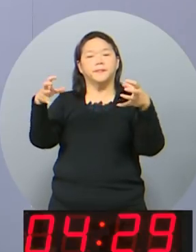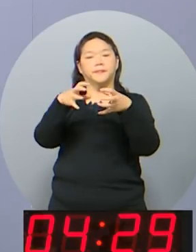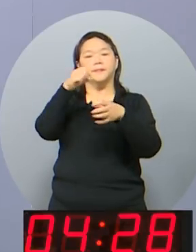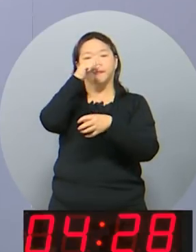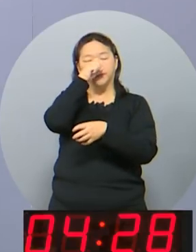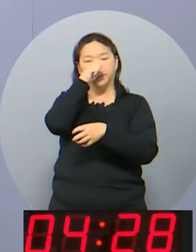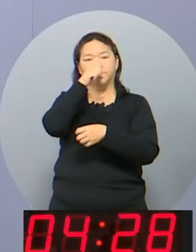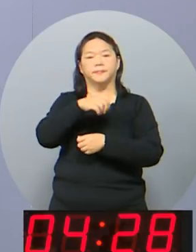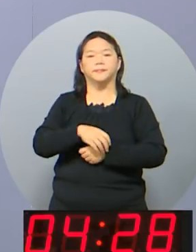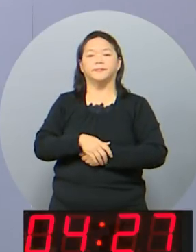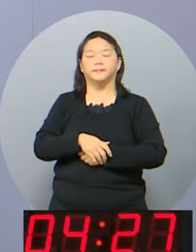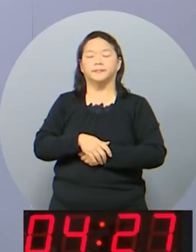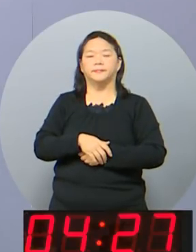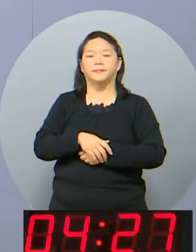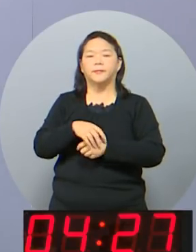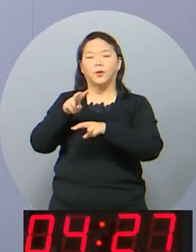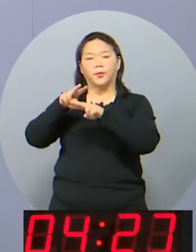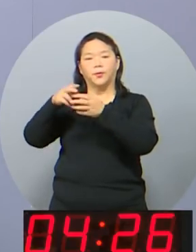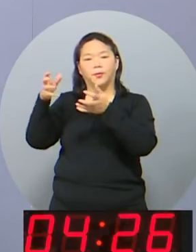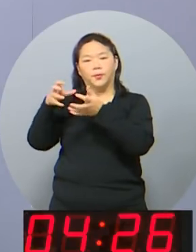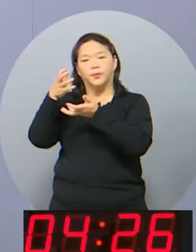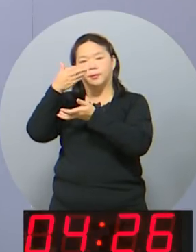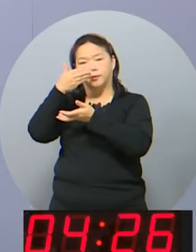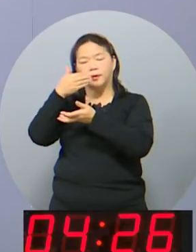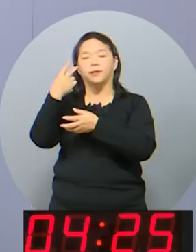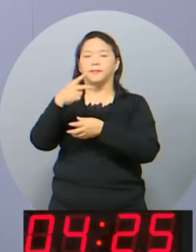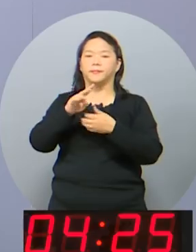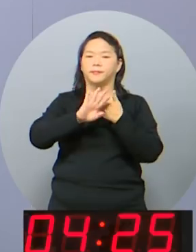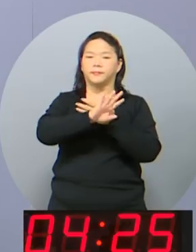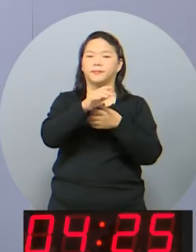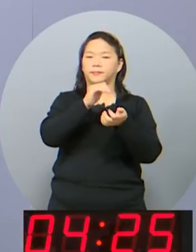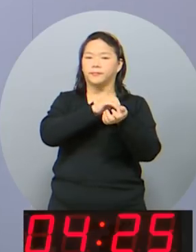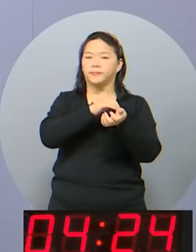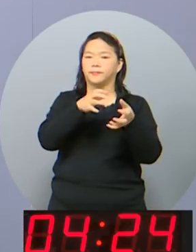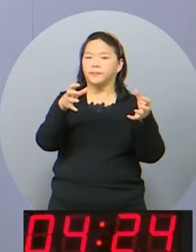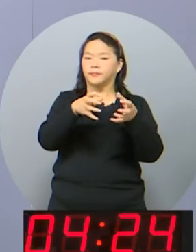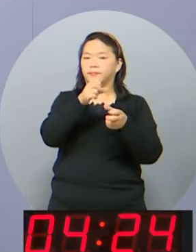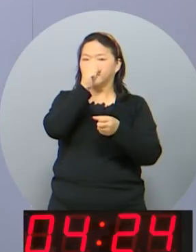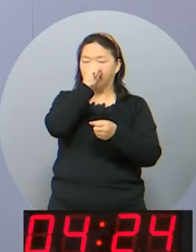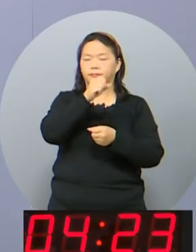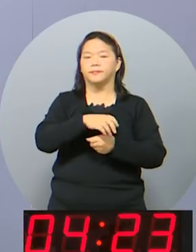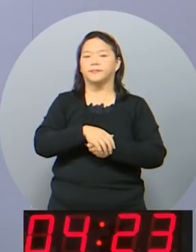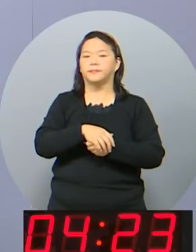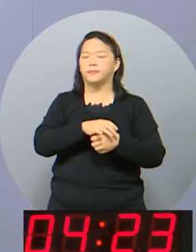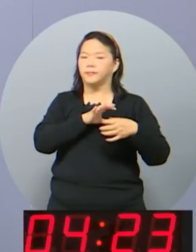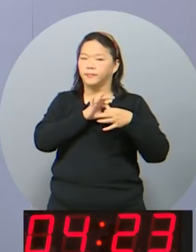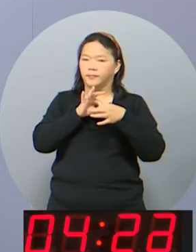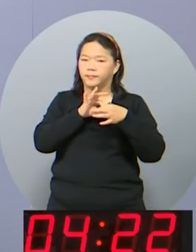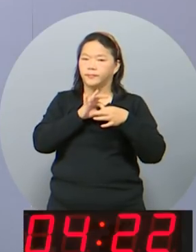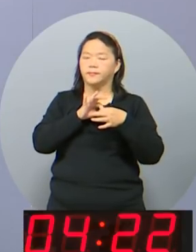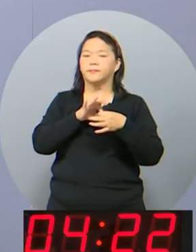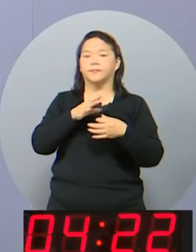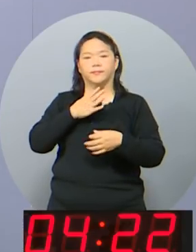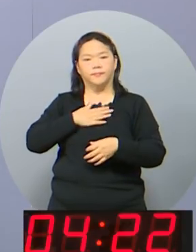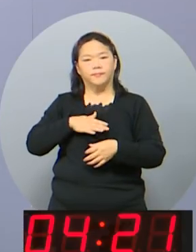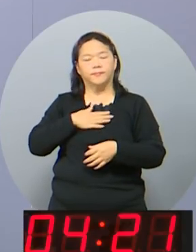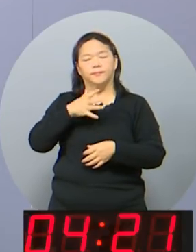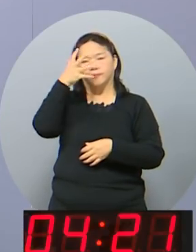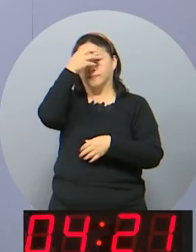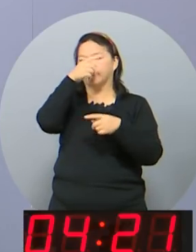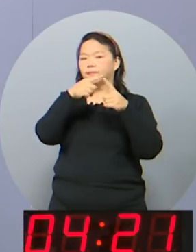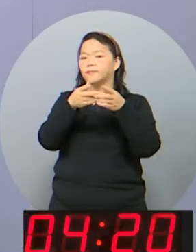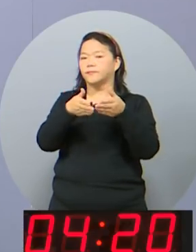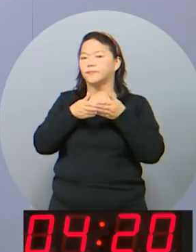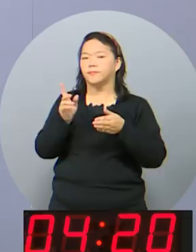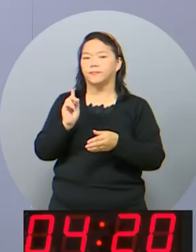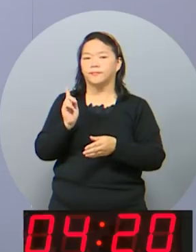式，就是说除了在共餐之外，我们可以有更多的医疗资源来进入，来关心，来了解我们这些老人家的